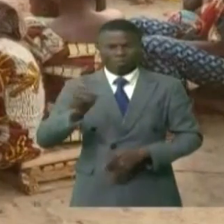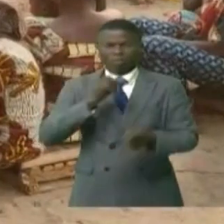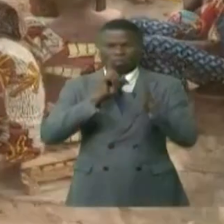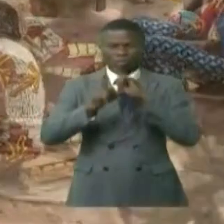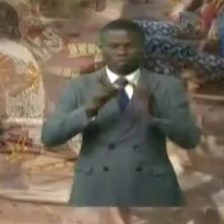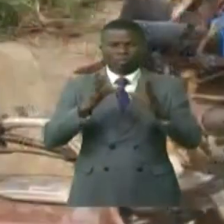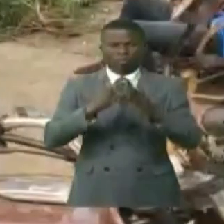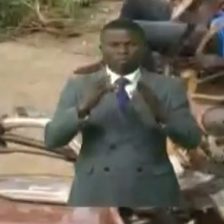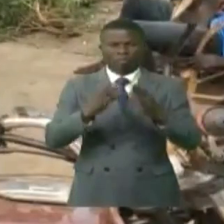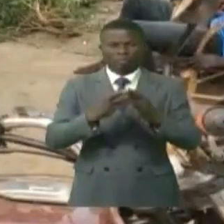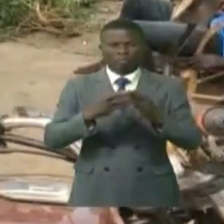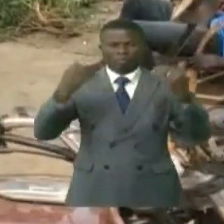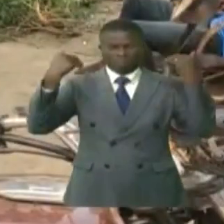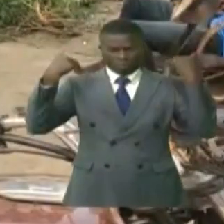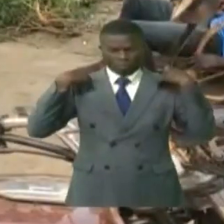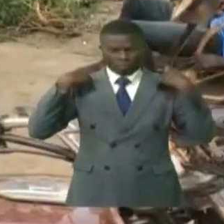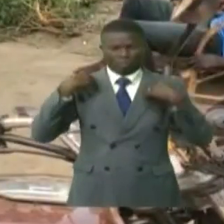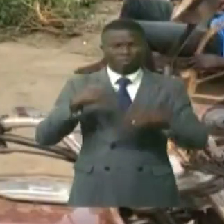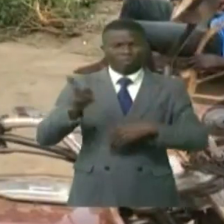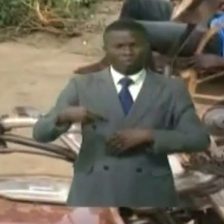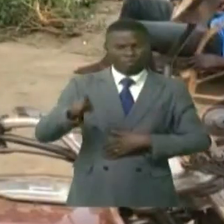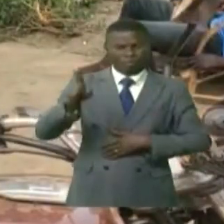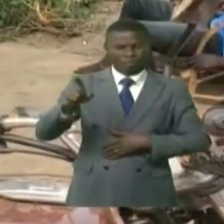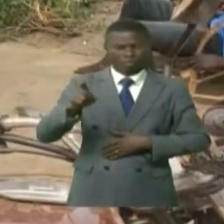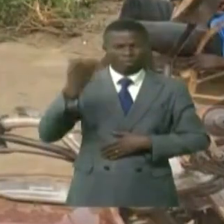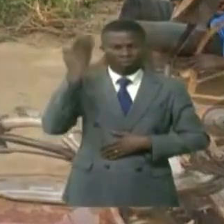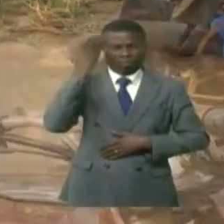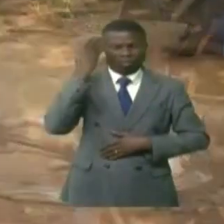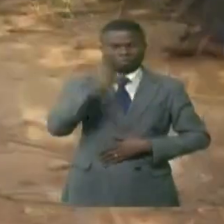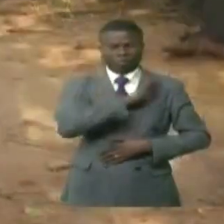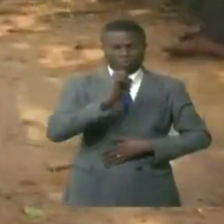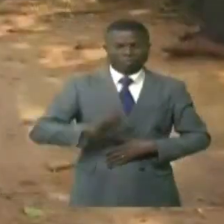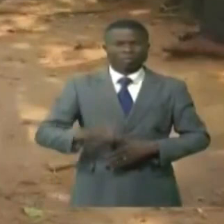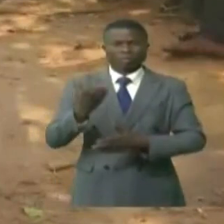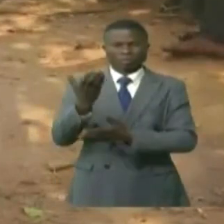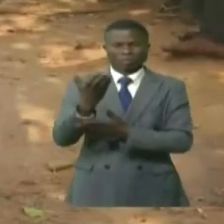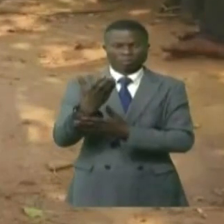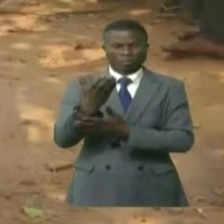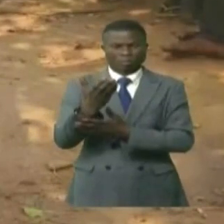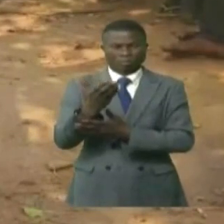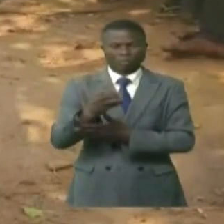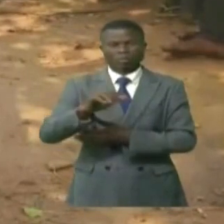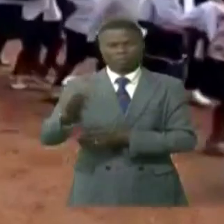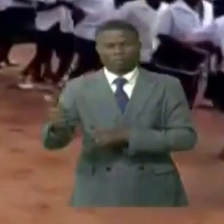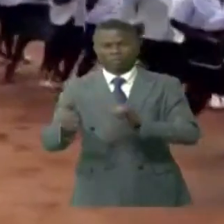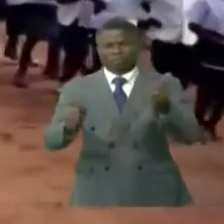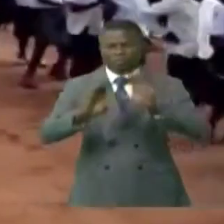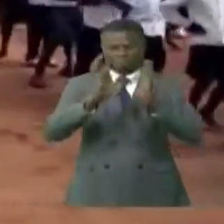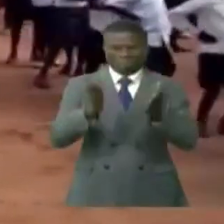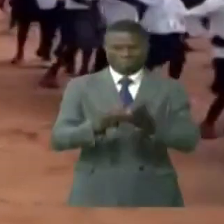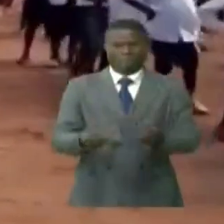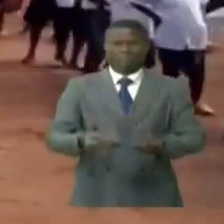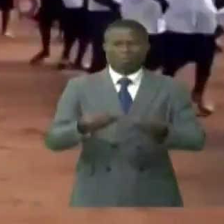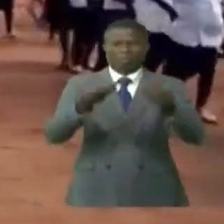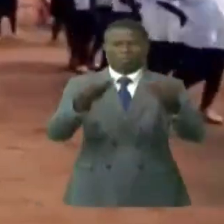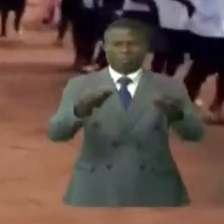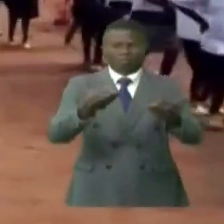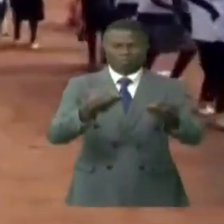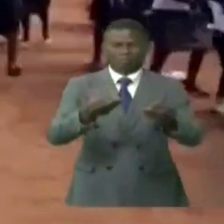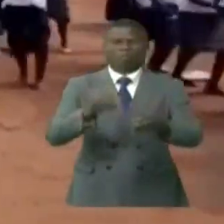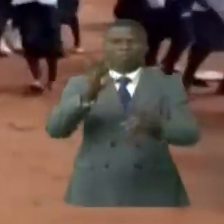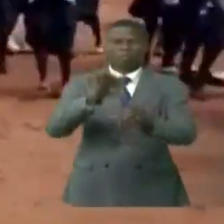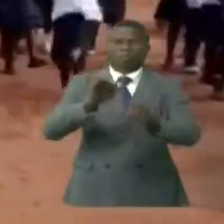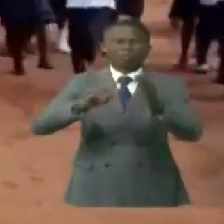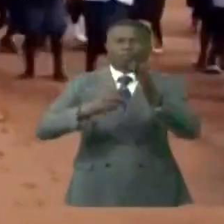échange avec les notables d'Ilebo, Emmanuel a demandé aux uns et aux autres d'accorder un second